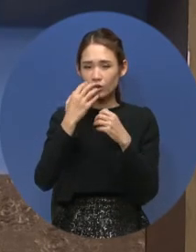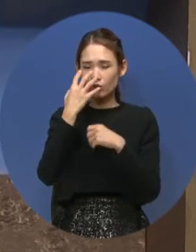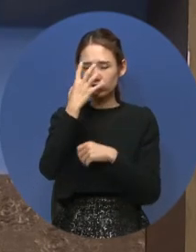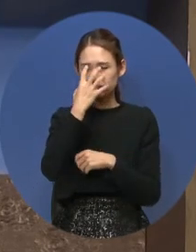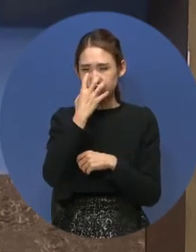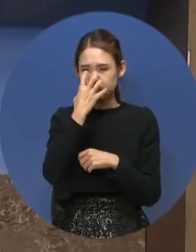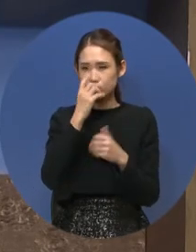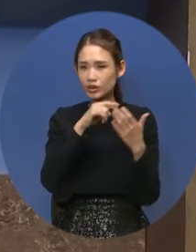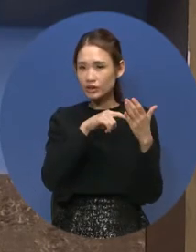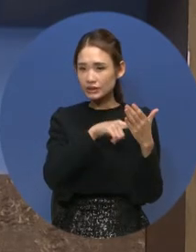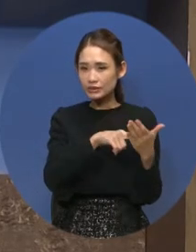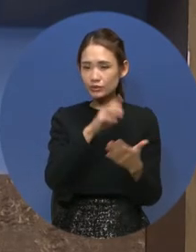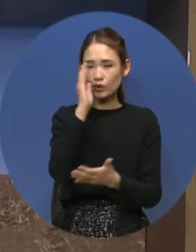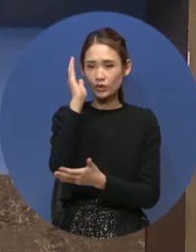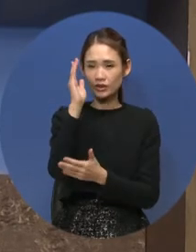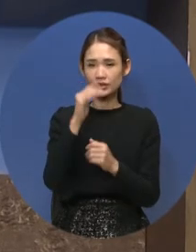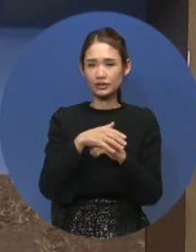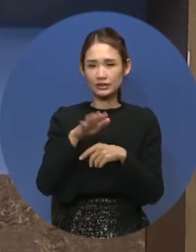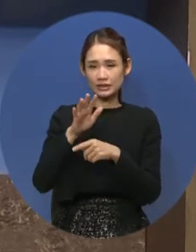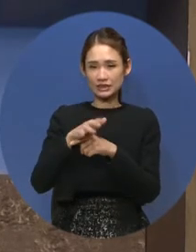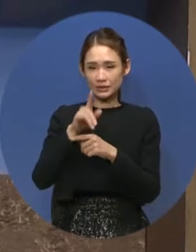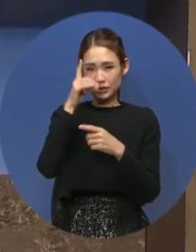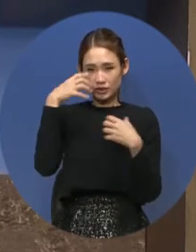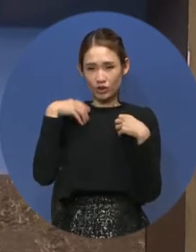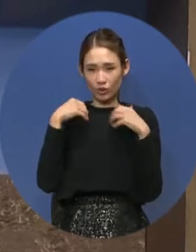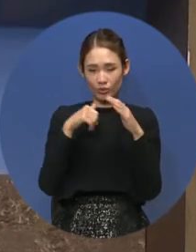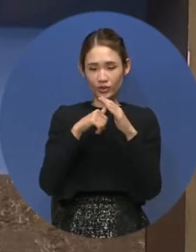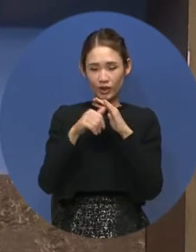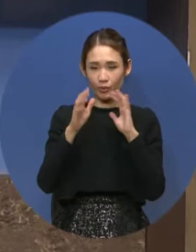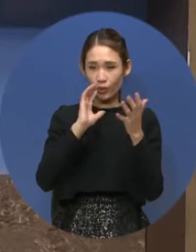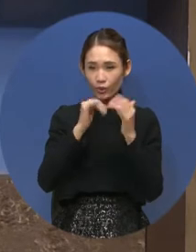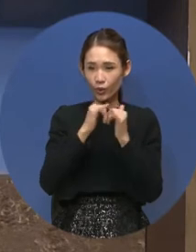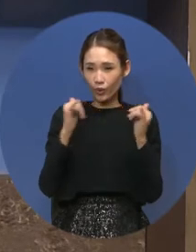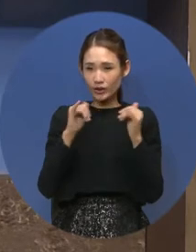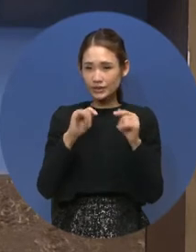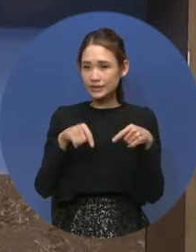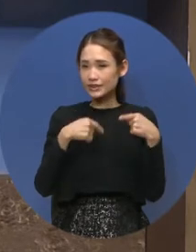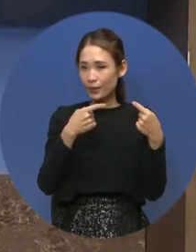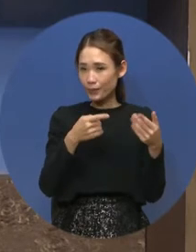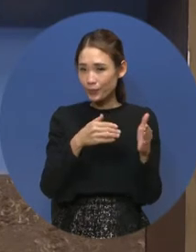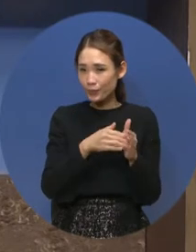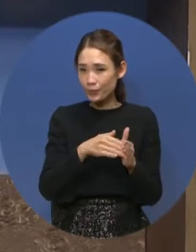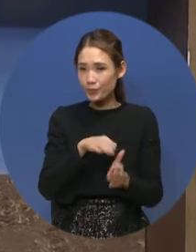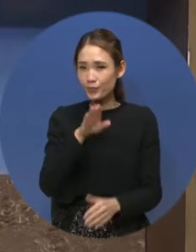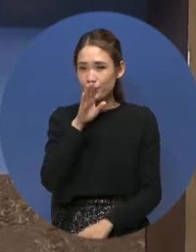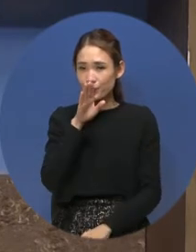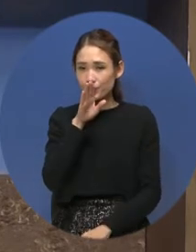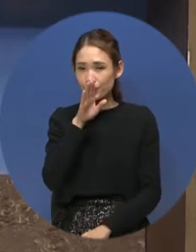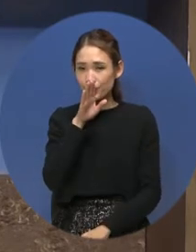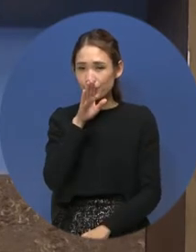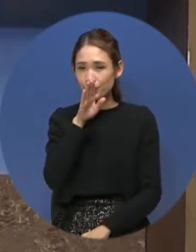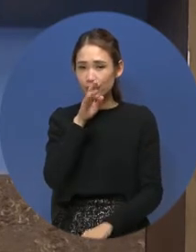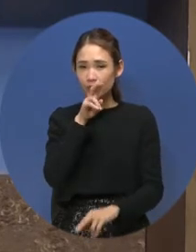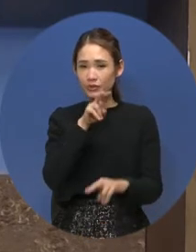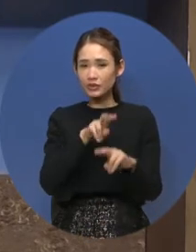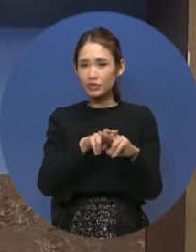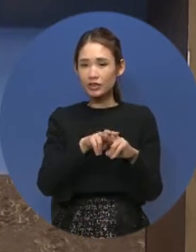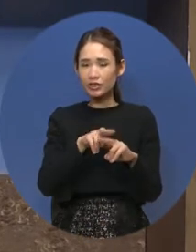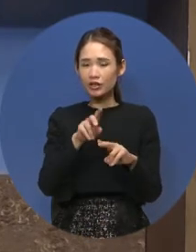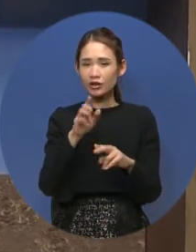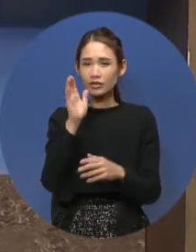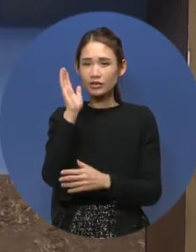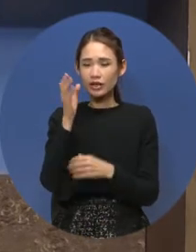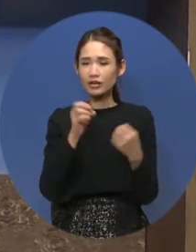네. 지방정부 대표 토론자로도 구청장님께서 네. 참석을 하셨더라고요. 네. 이 자리에서는 혹시